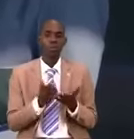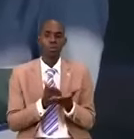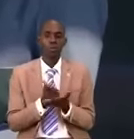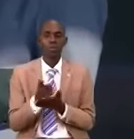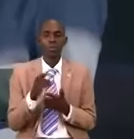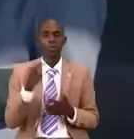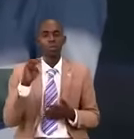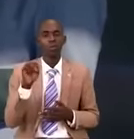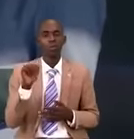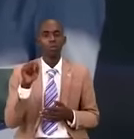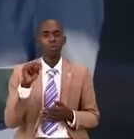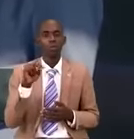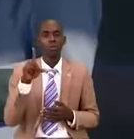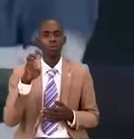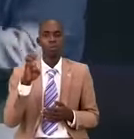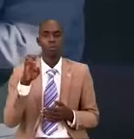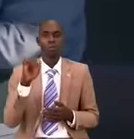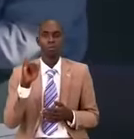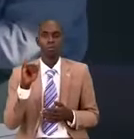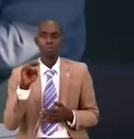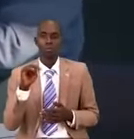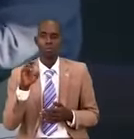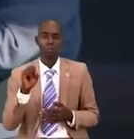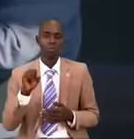à la loyauté